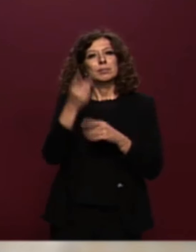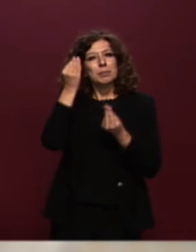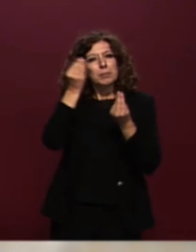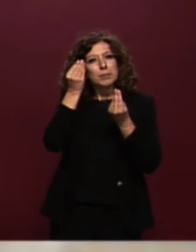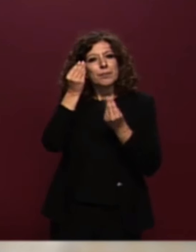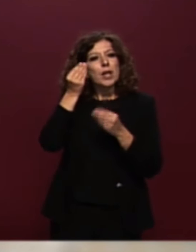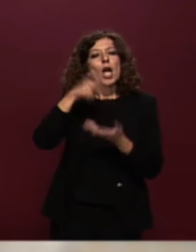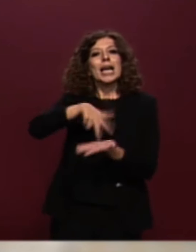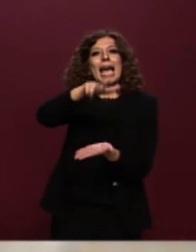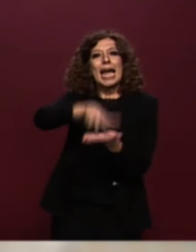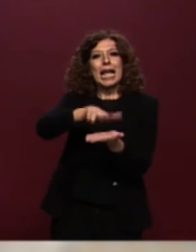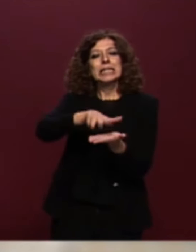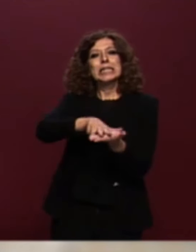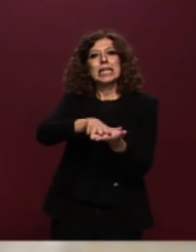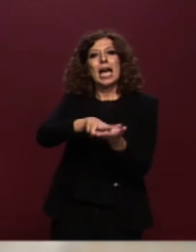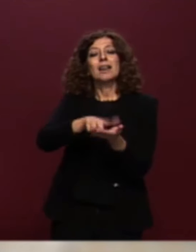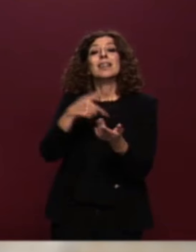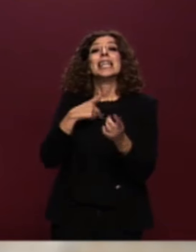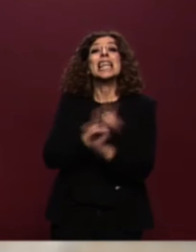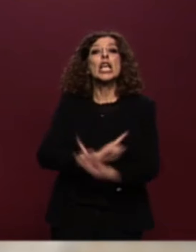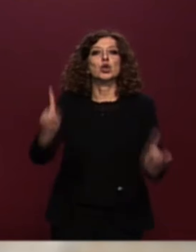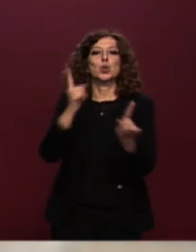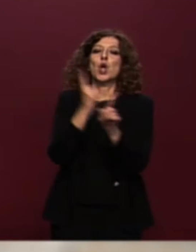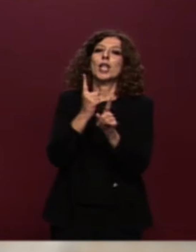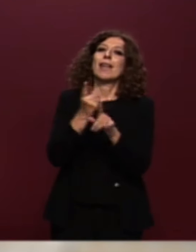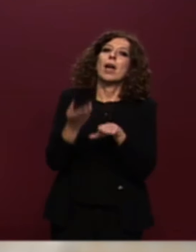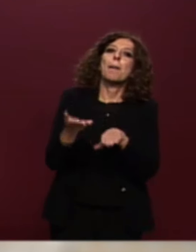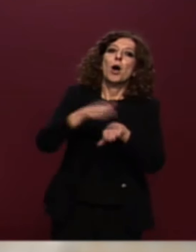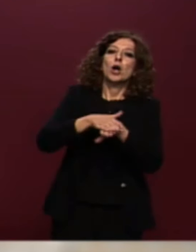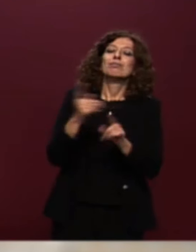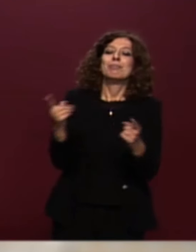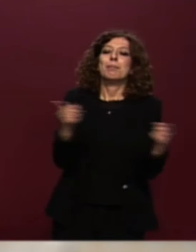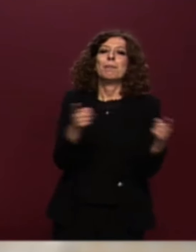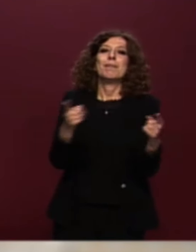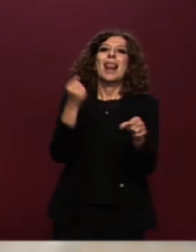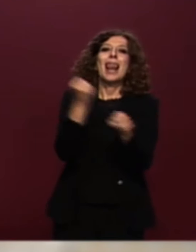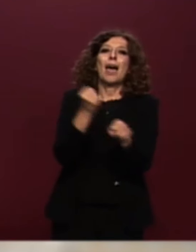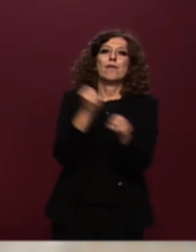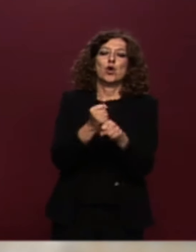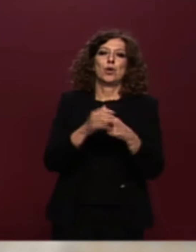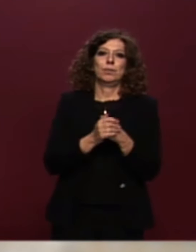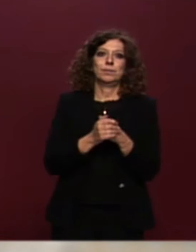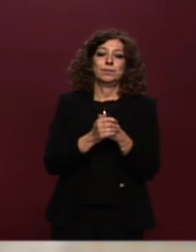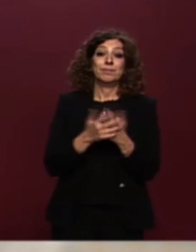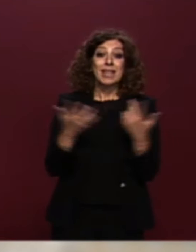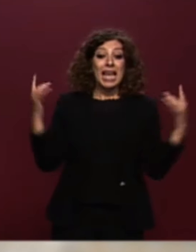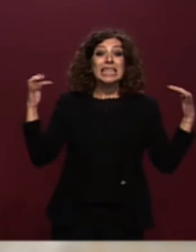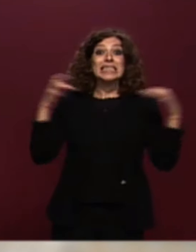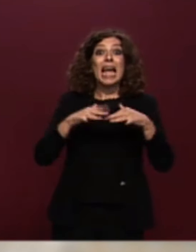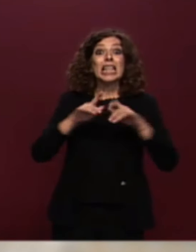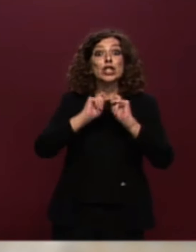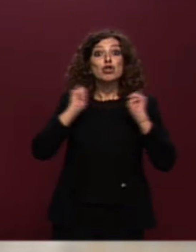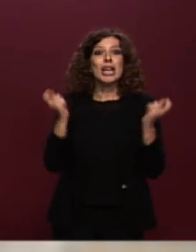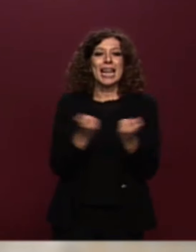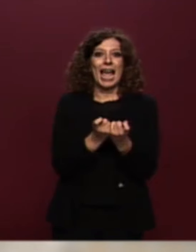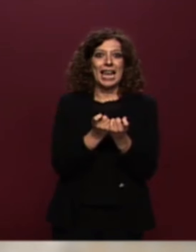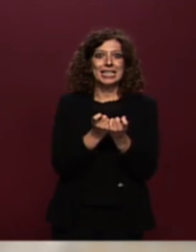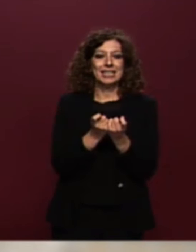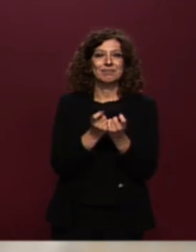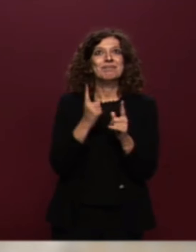per la propria vita mentre svolge il proprio lavoro. Facciamo in modo che questi stati generali diventino